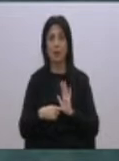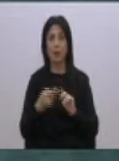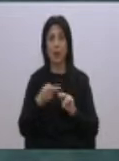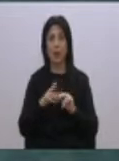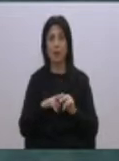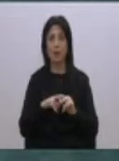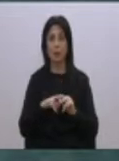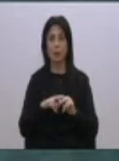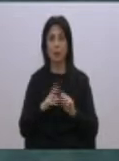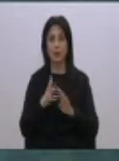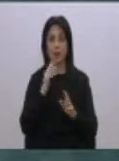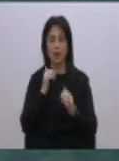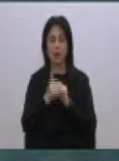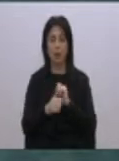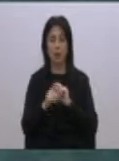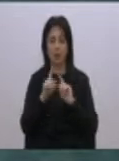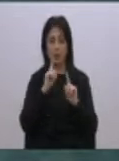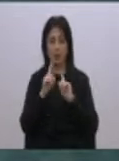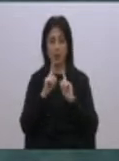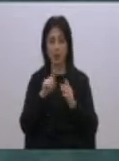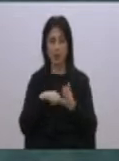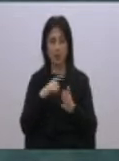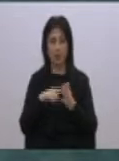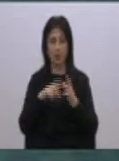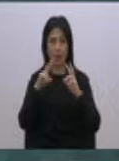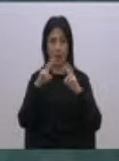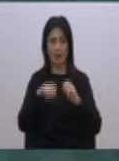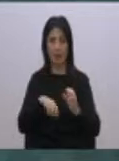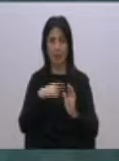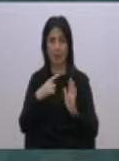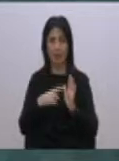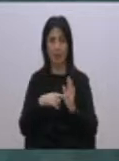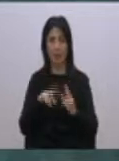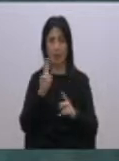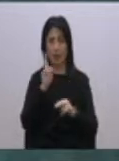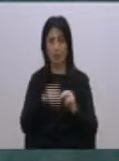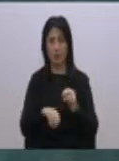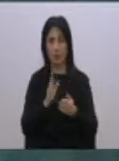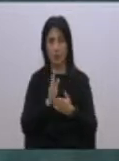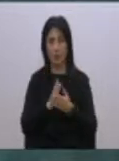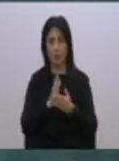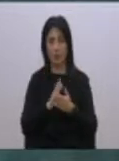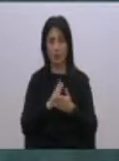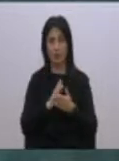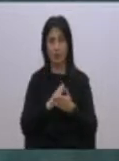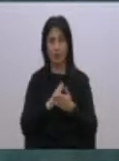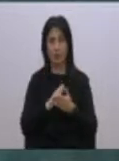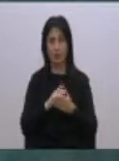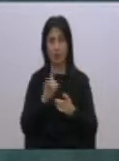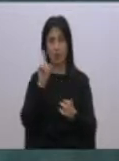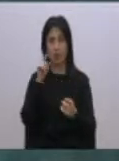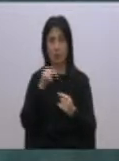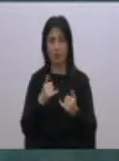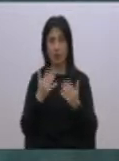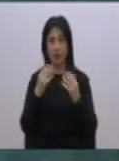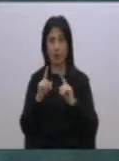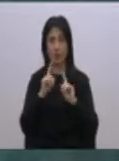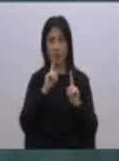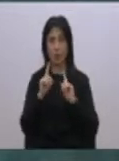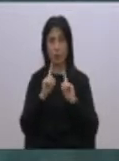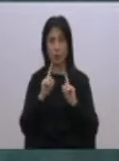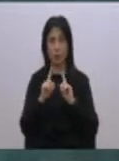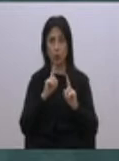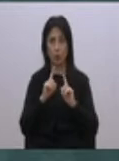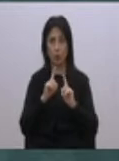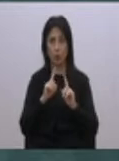Amiti rigaleșe sesii sakit hebit, ansahilul sakit hebit, samut uruliaris, șesamul sat, trevandeli stoma,